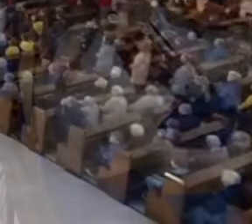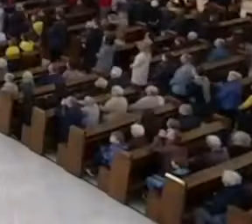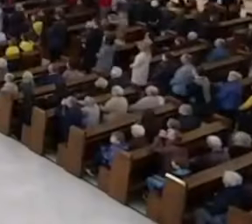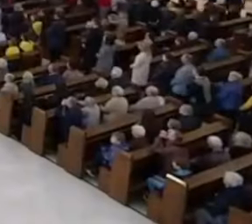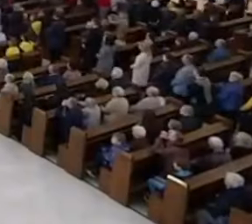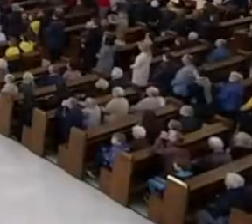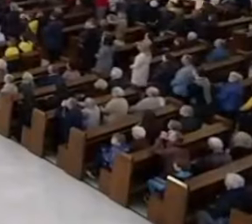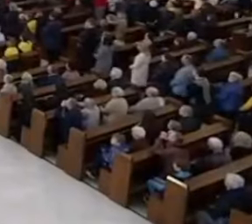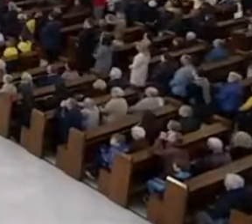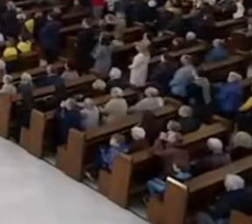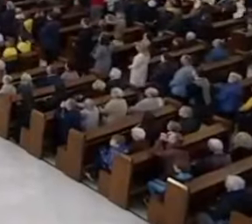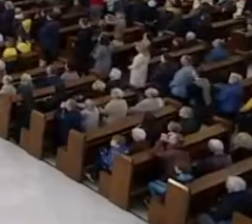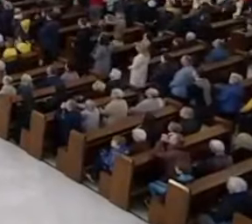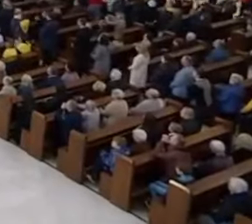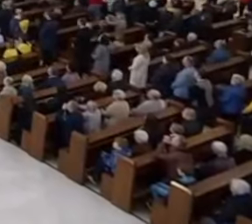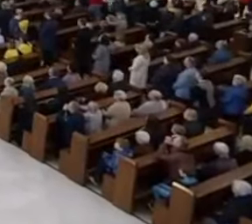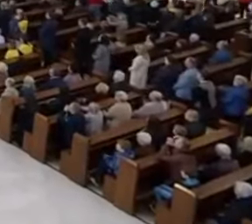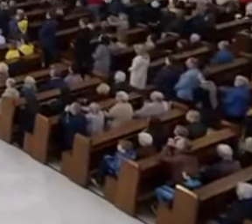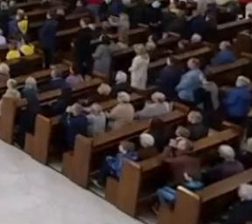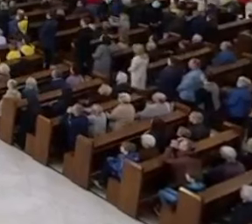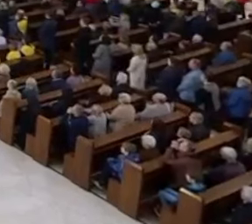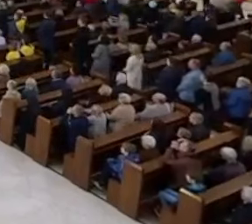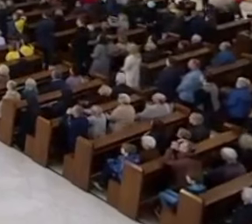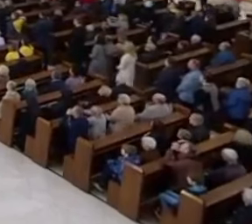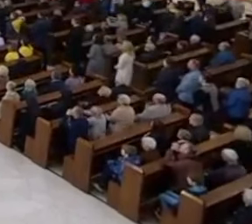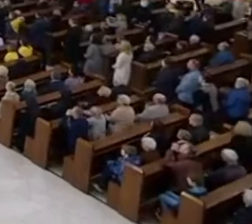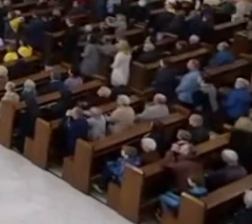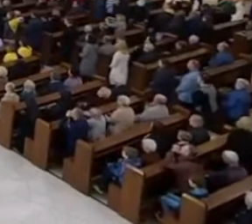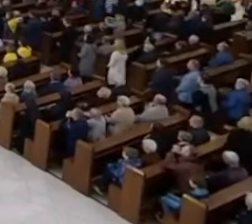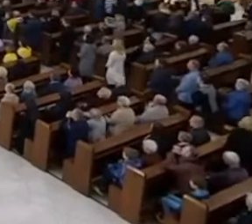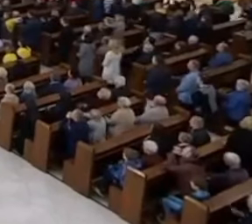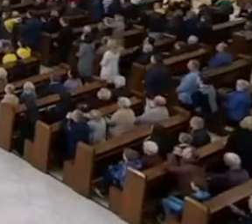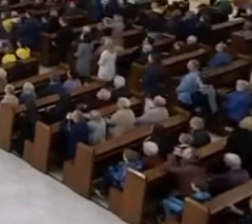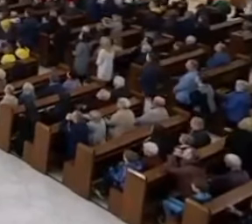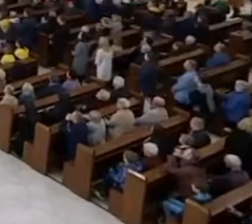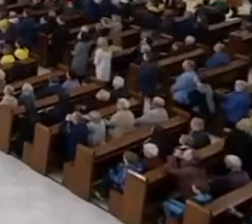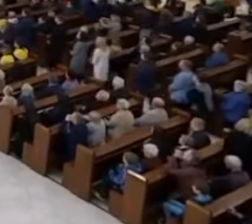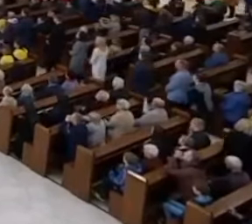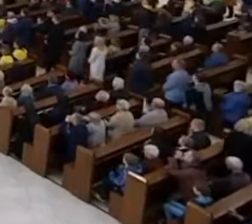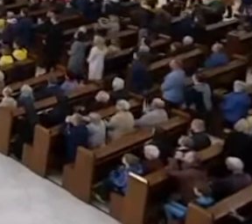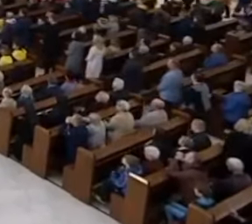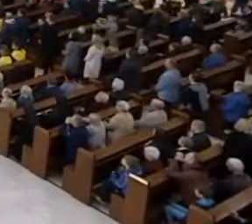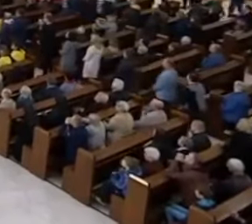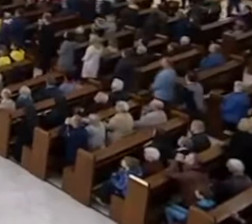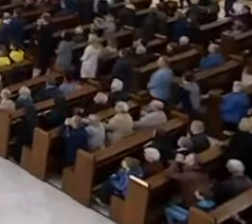tu źródeł od żywych mnie wiedziesz